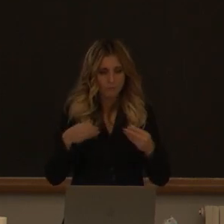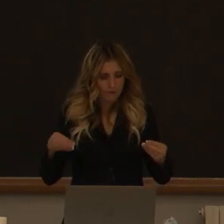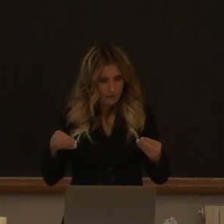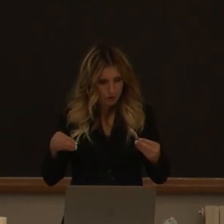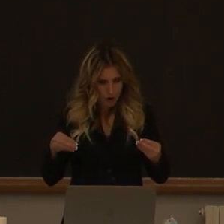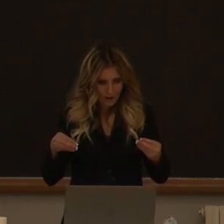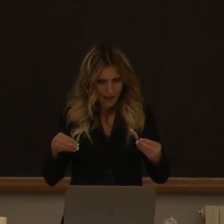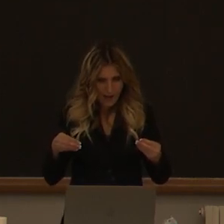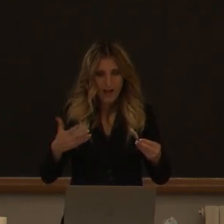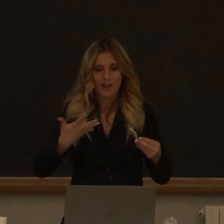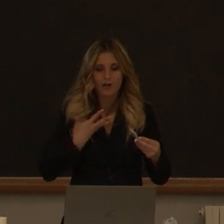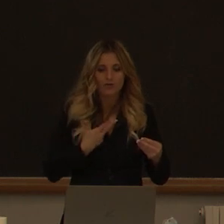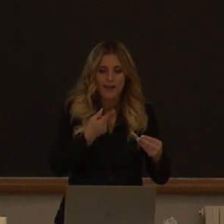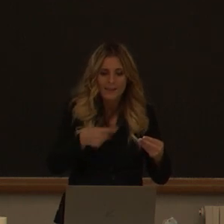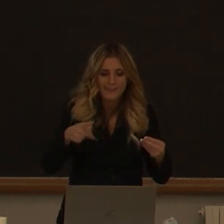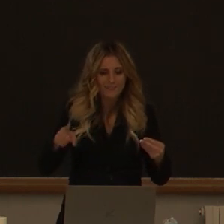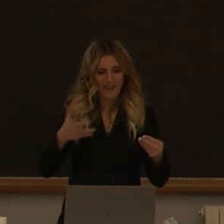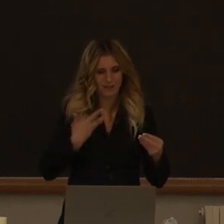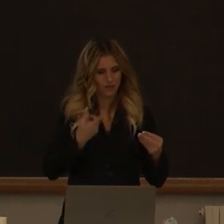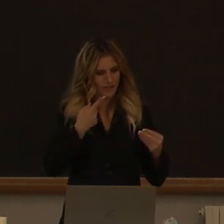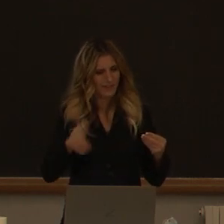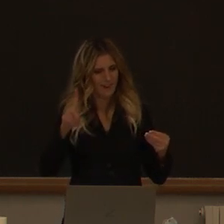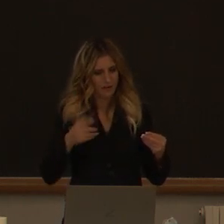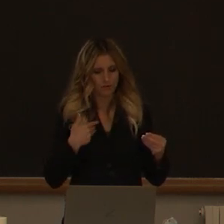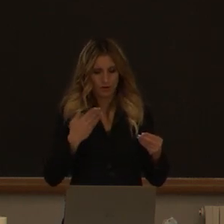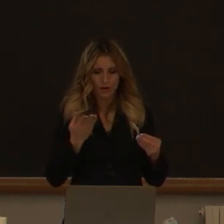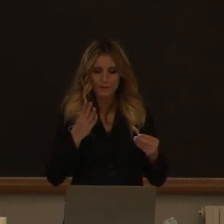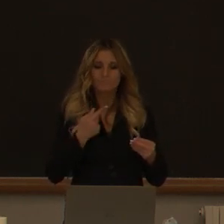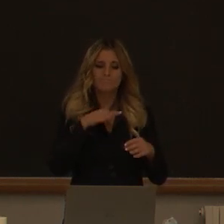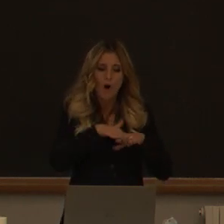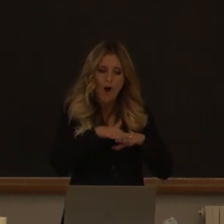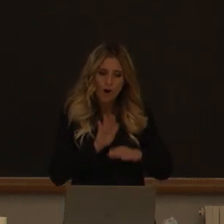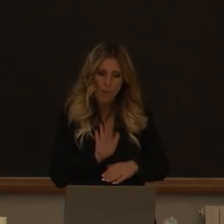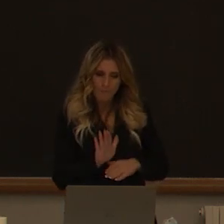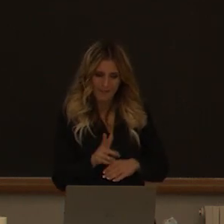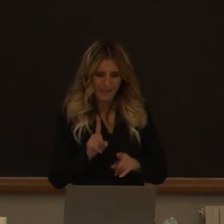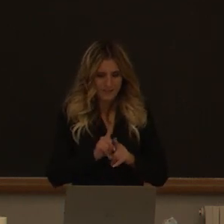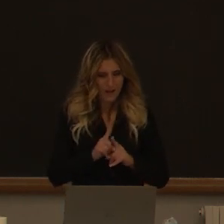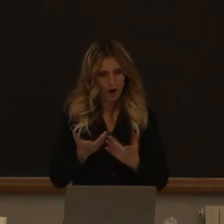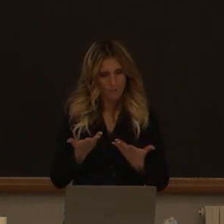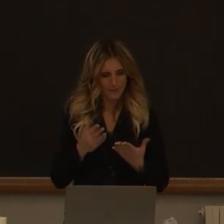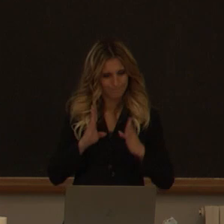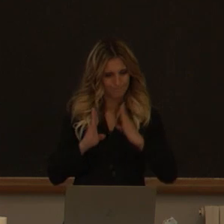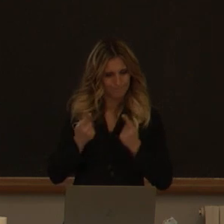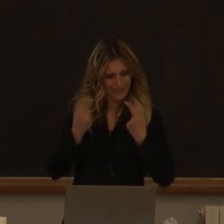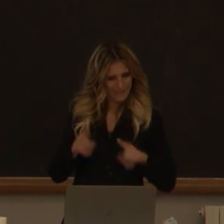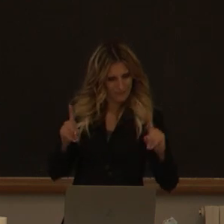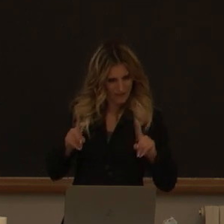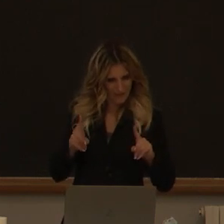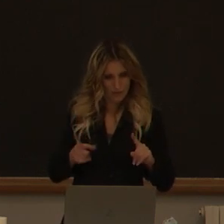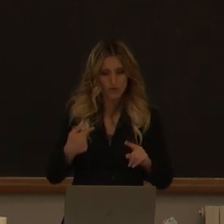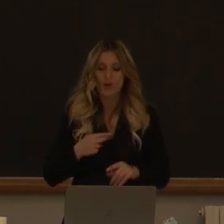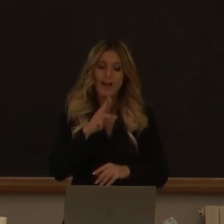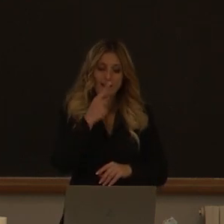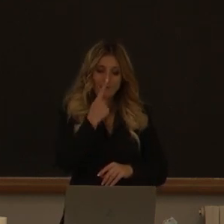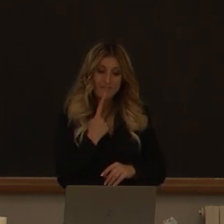ordini diversi da quelli, diciamo, delle loro dirette competenze. Quindi, tuttavia, queste figure generalmente